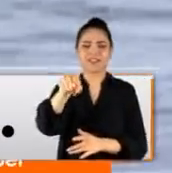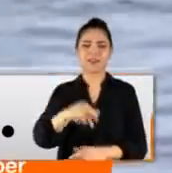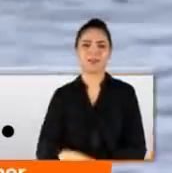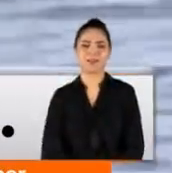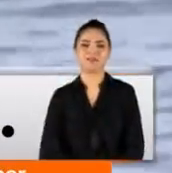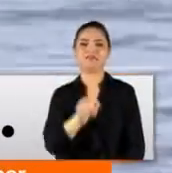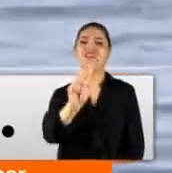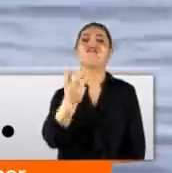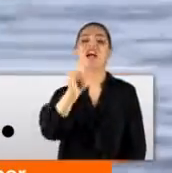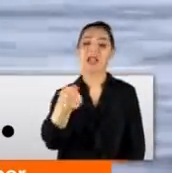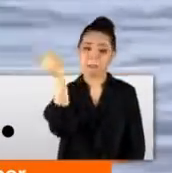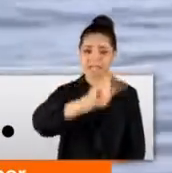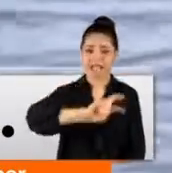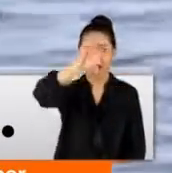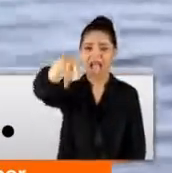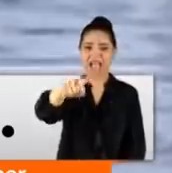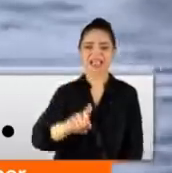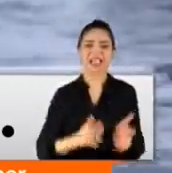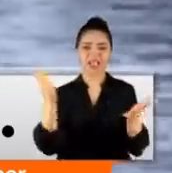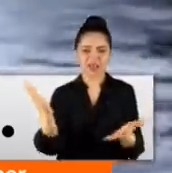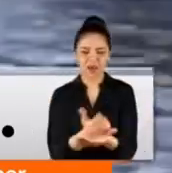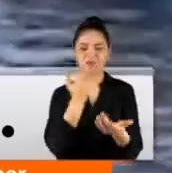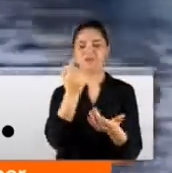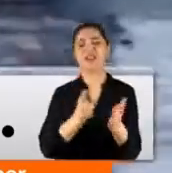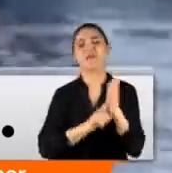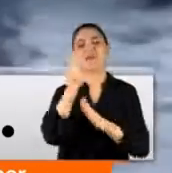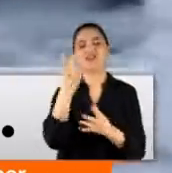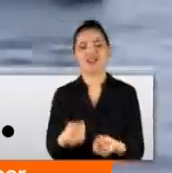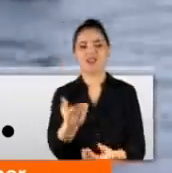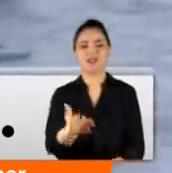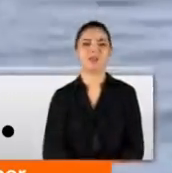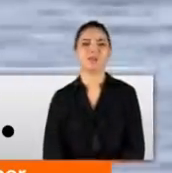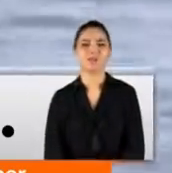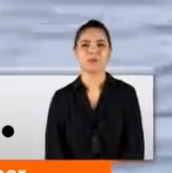Penguen vazgeçmedi. Bir kez daha denedi ve başardı da.